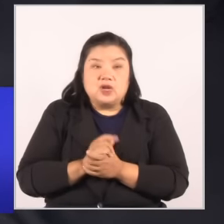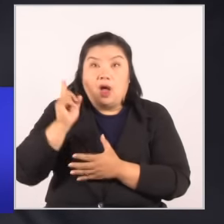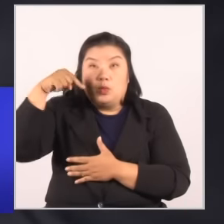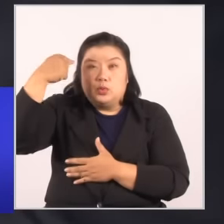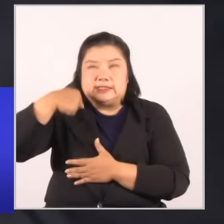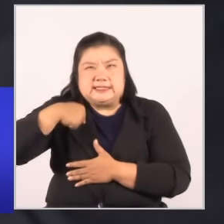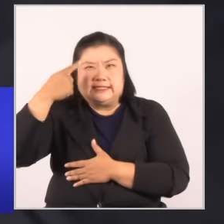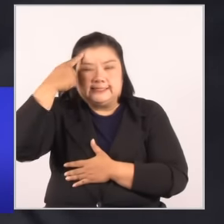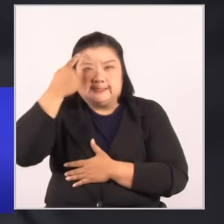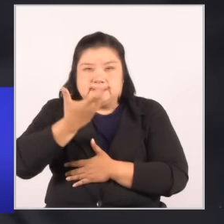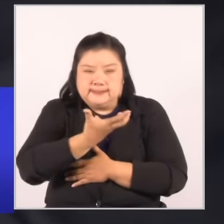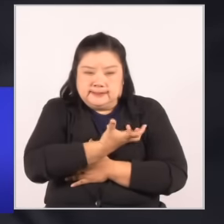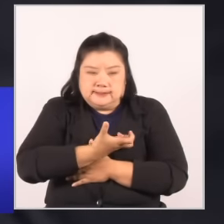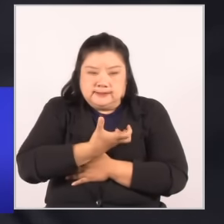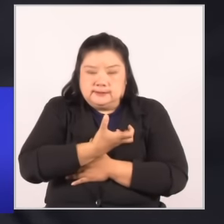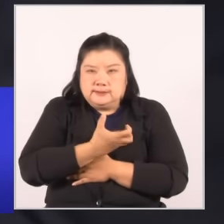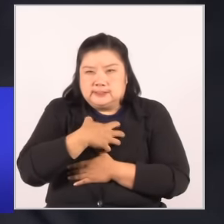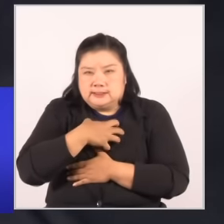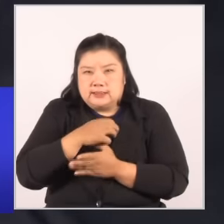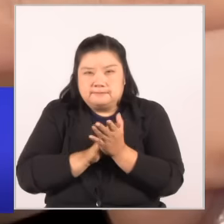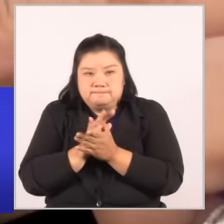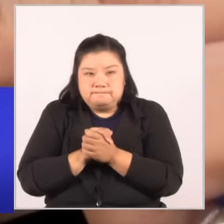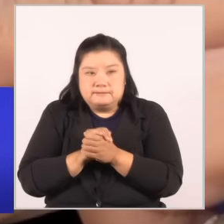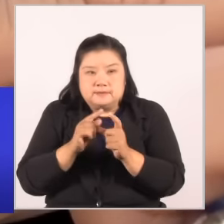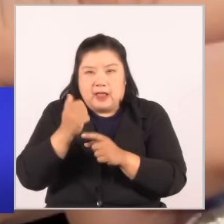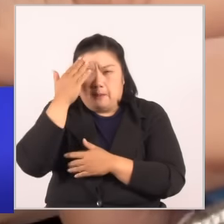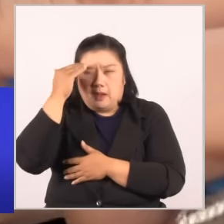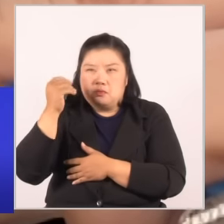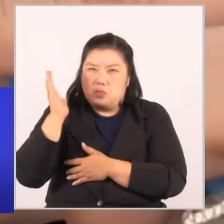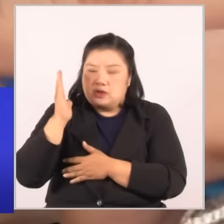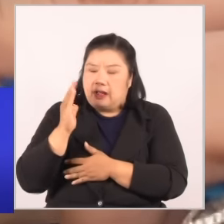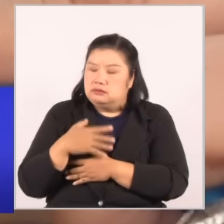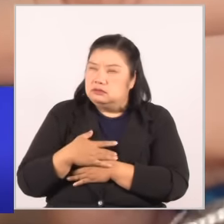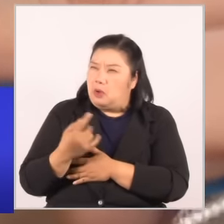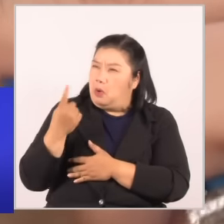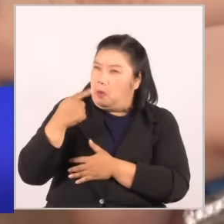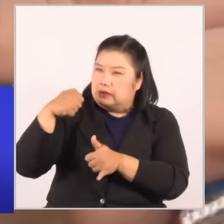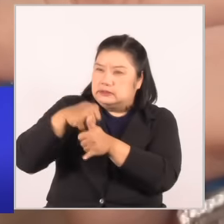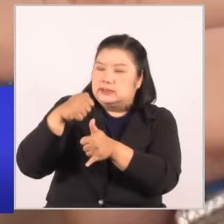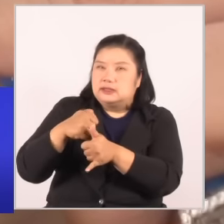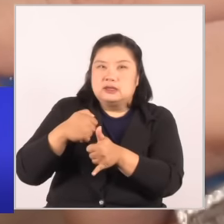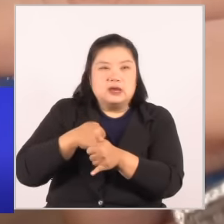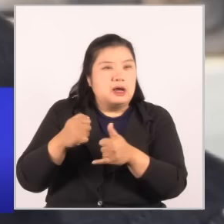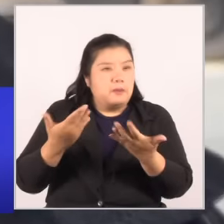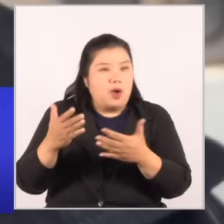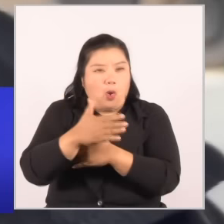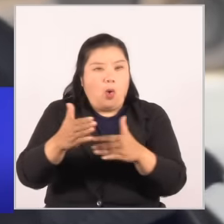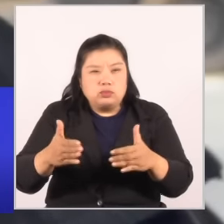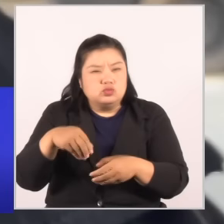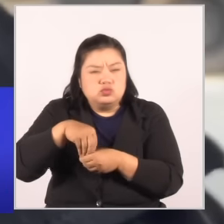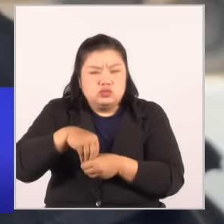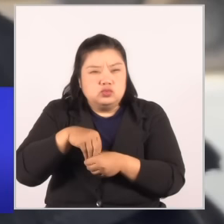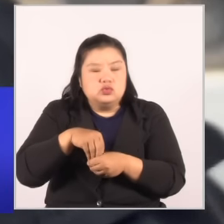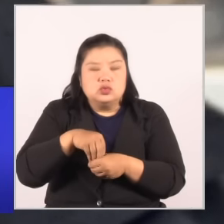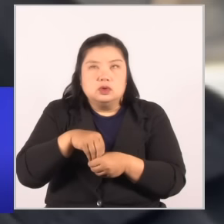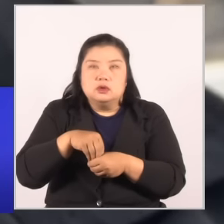ากนะอยากจะคิดหนีมาโดยตลอดแต่ก็ถูกเขาข่มขู่นะและก็โทรตามนะฮะไปไหนไม่ได้เลยนะคาดสายตาไม่ได้เลยนะ